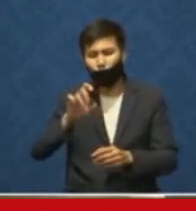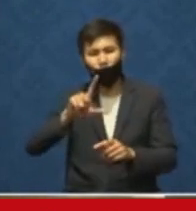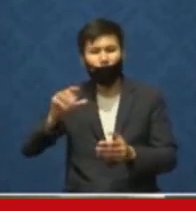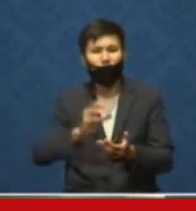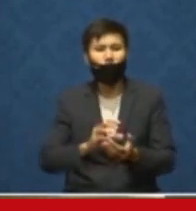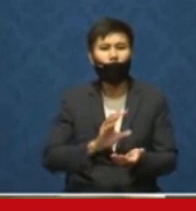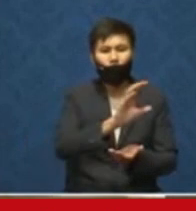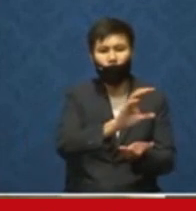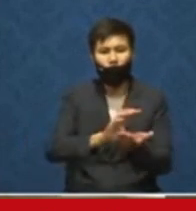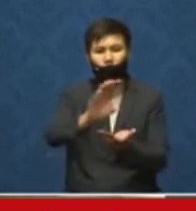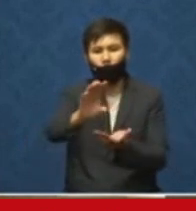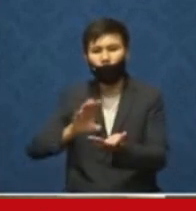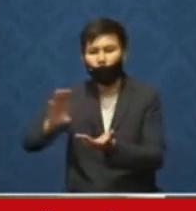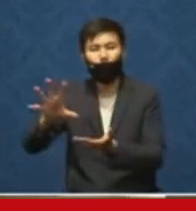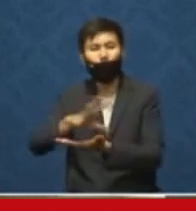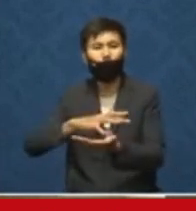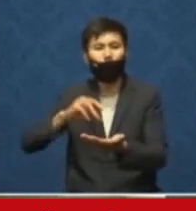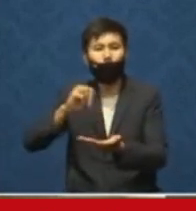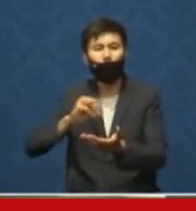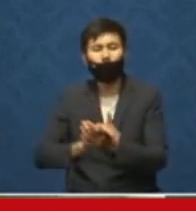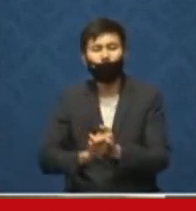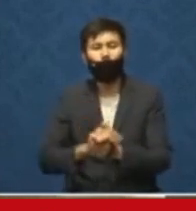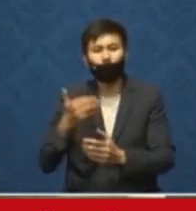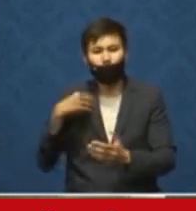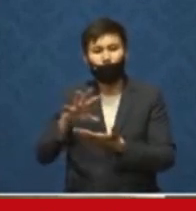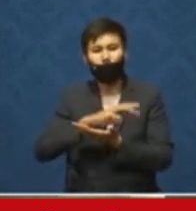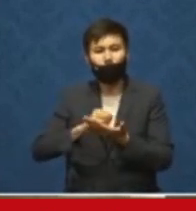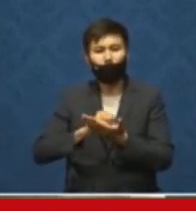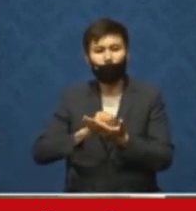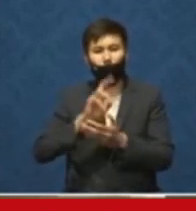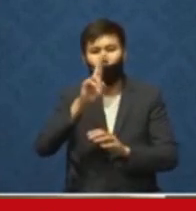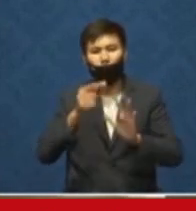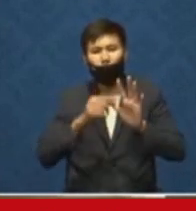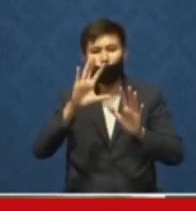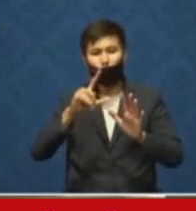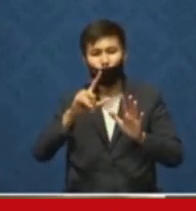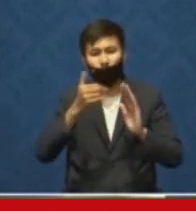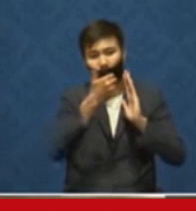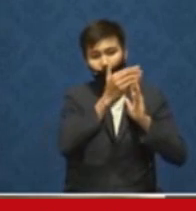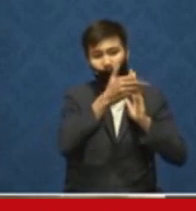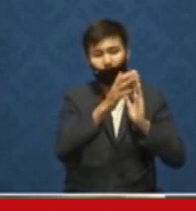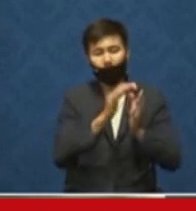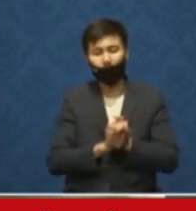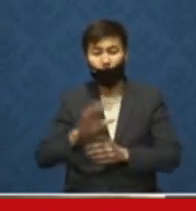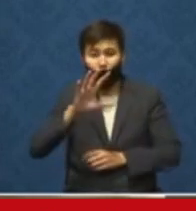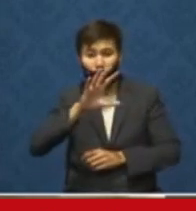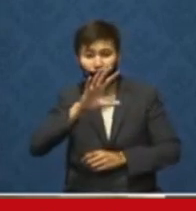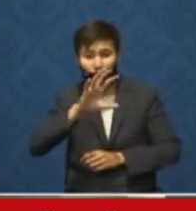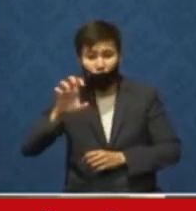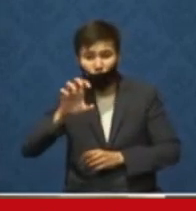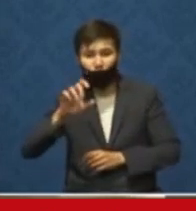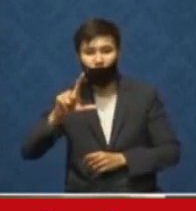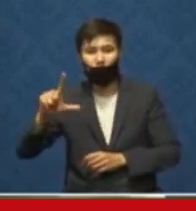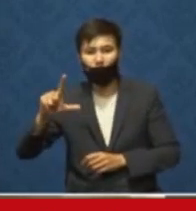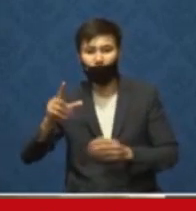จะรงรองพูดแล้วนะครับไม่พูดยาวก็เอาไปไปลงหลายที่แต่ที่มันน่าสังเกตที่ประเสริฐพูดคือเอาไปลงที่มี